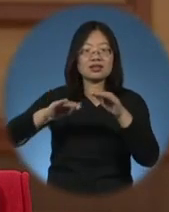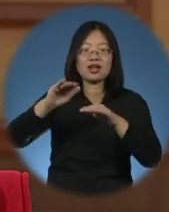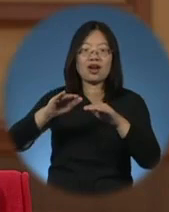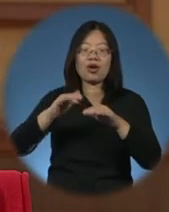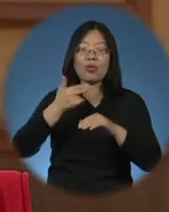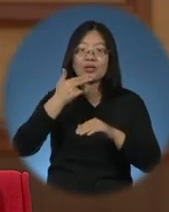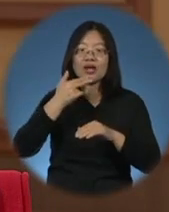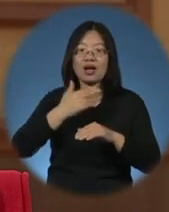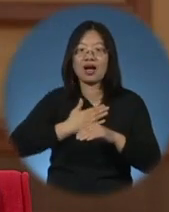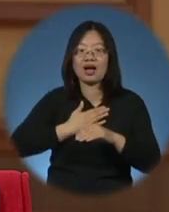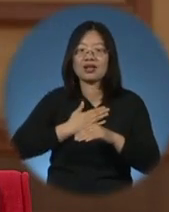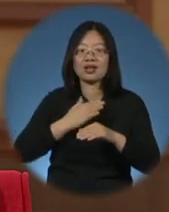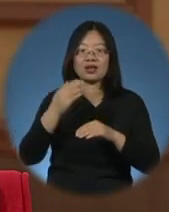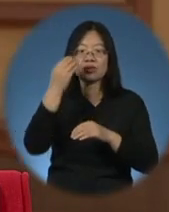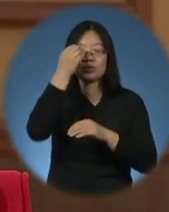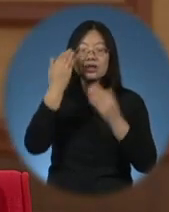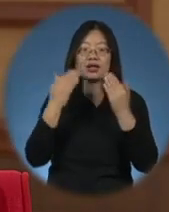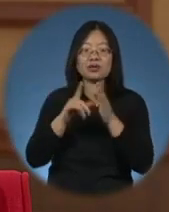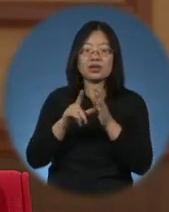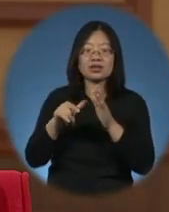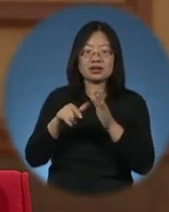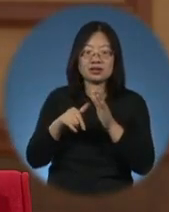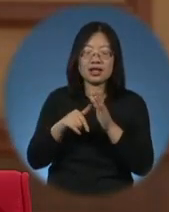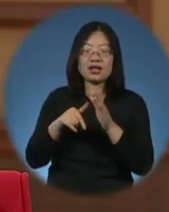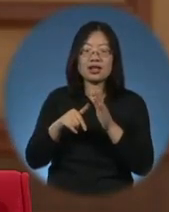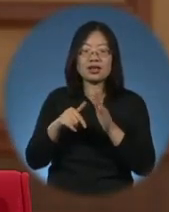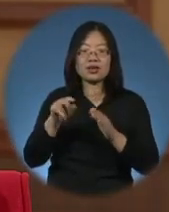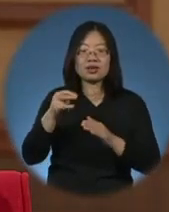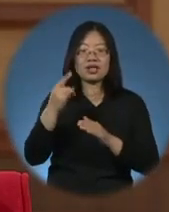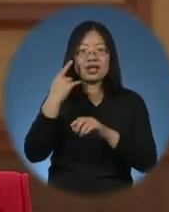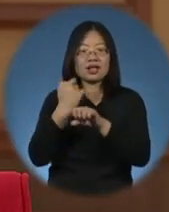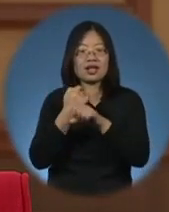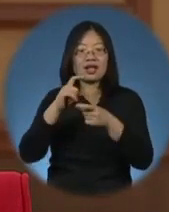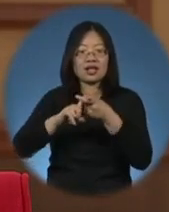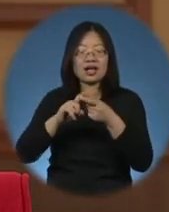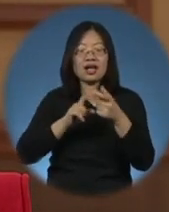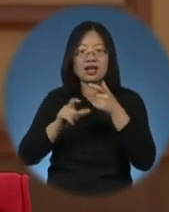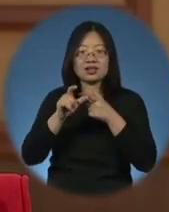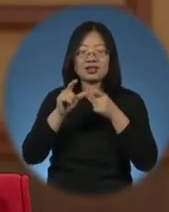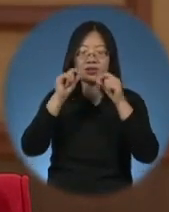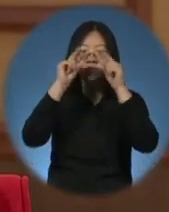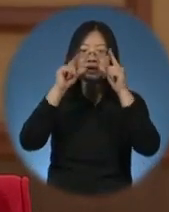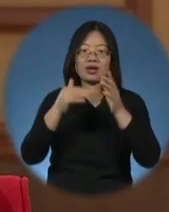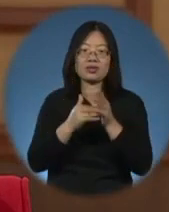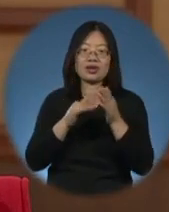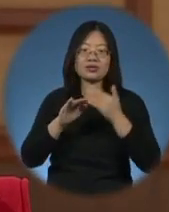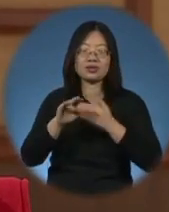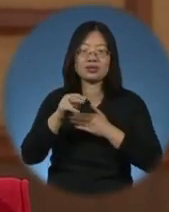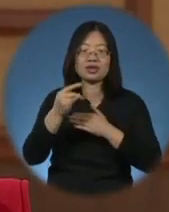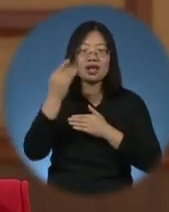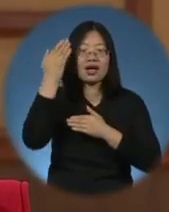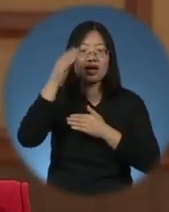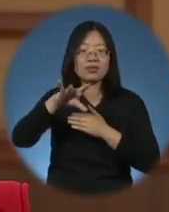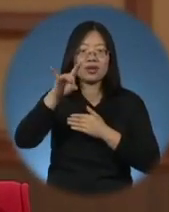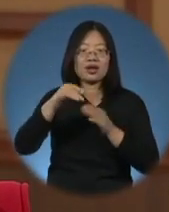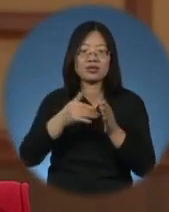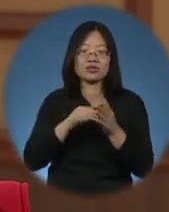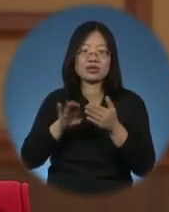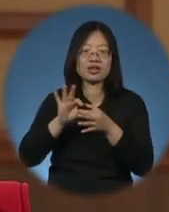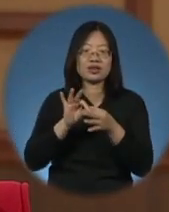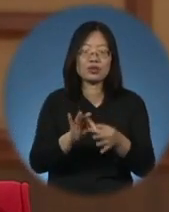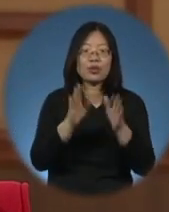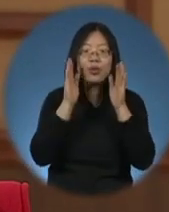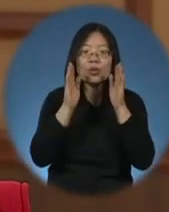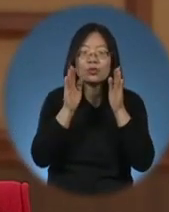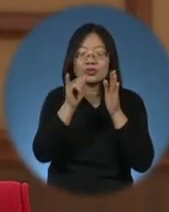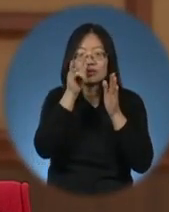없다는 것을 알게 된 게 고등학교 때쯤이고요. 제가 오히려 물리학 쪽에 관심이 더 있다는 걸 알게 됐고요. 그래서 물리학과를 택해서 계속